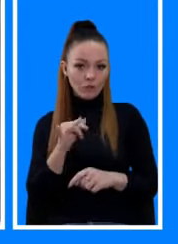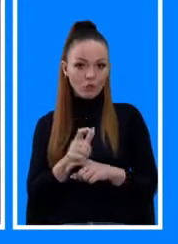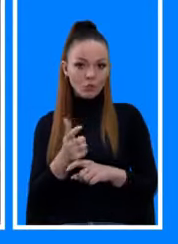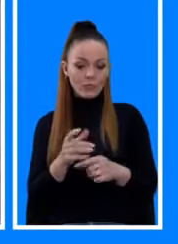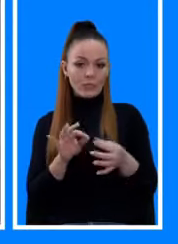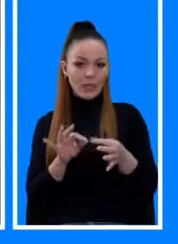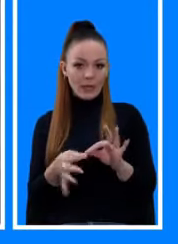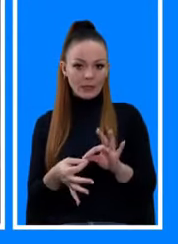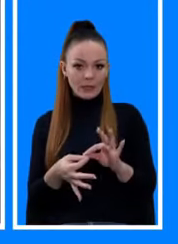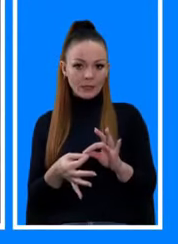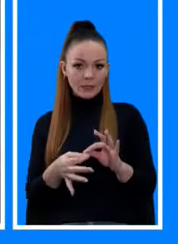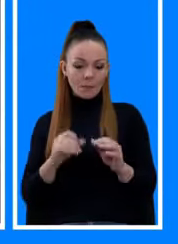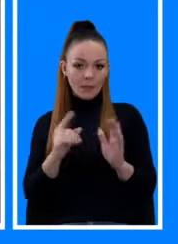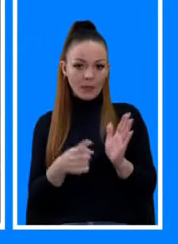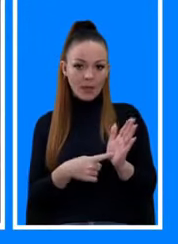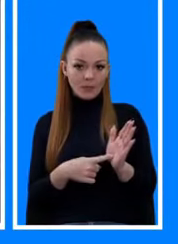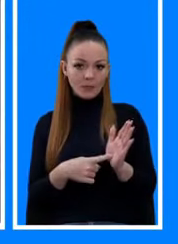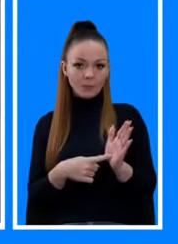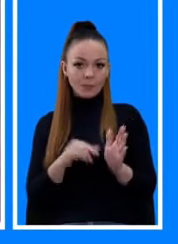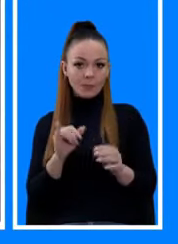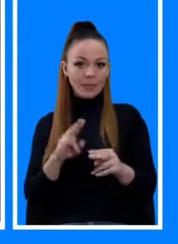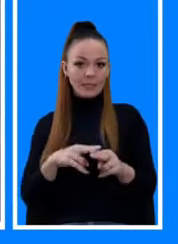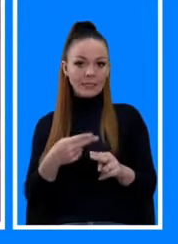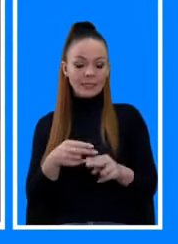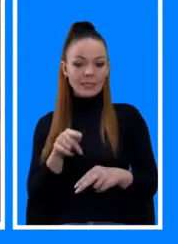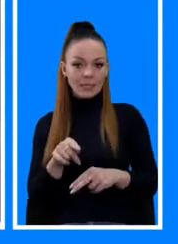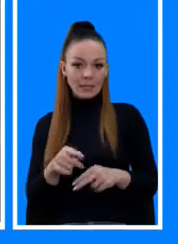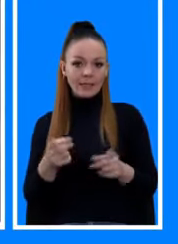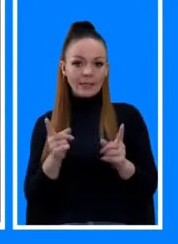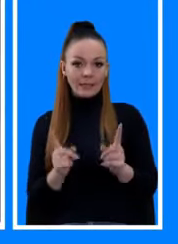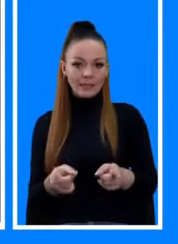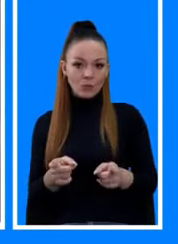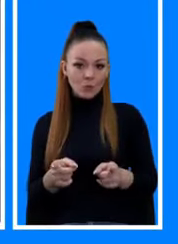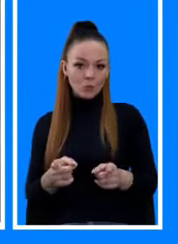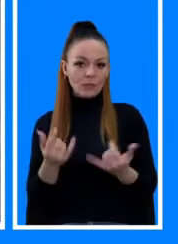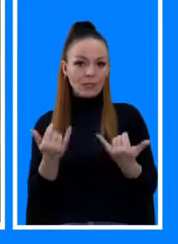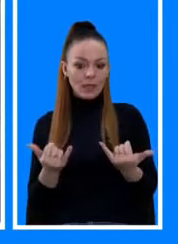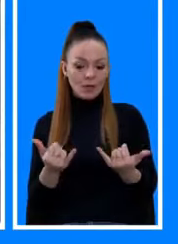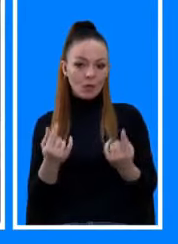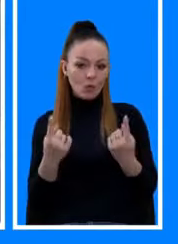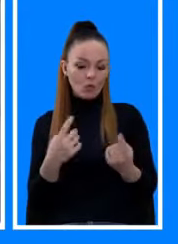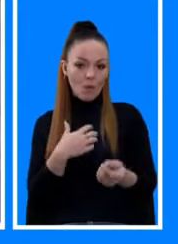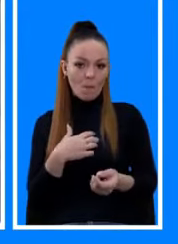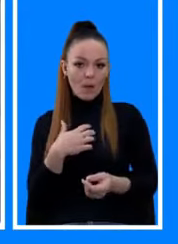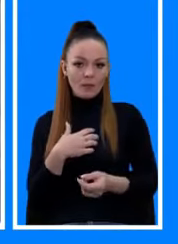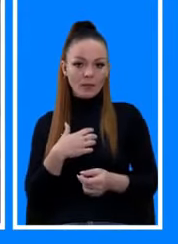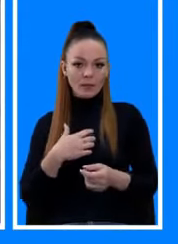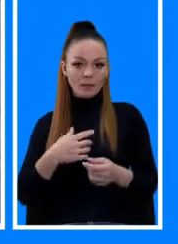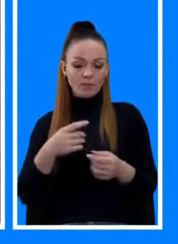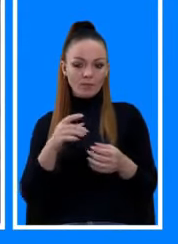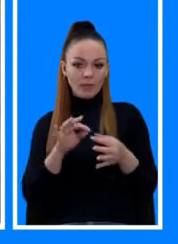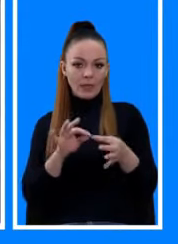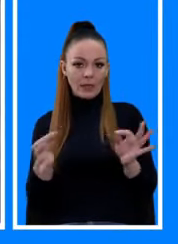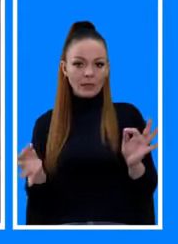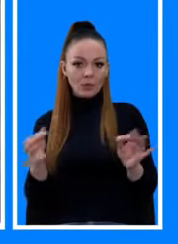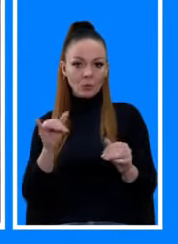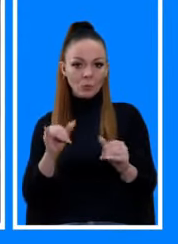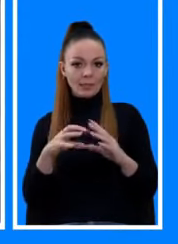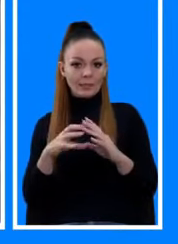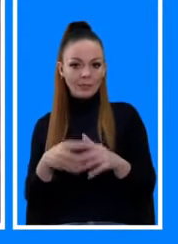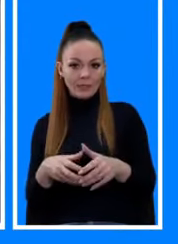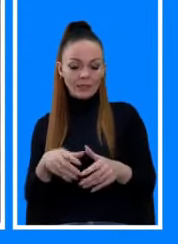складних питань. І це дійсно зараз глобальний тренд у світі,